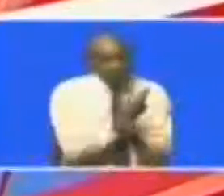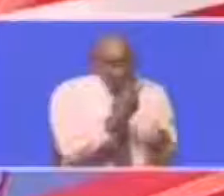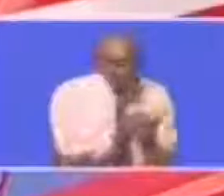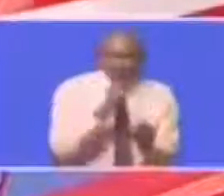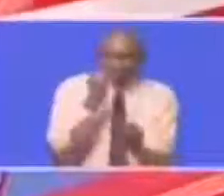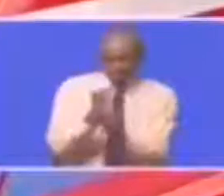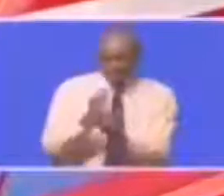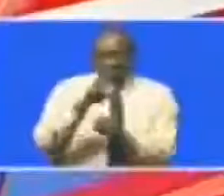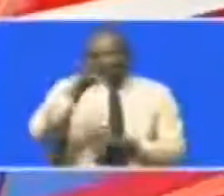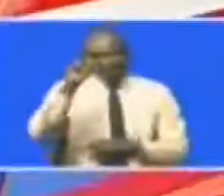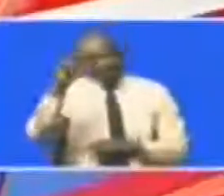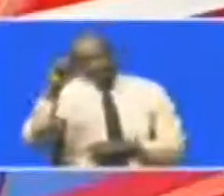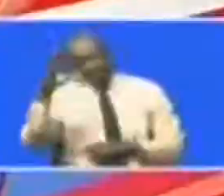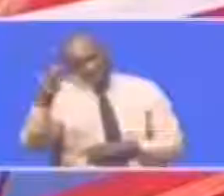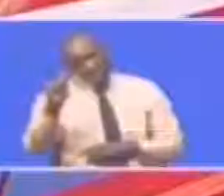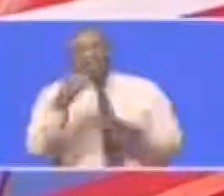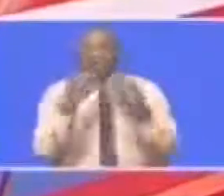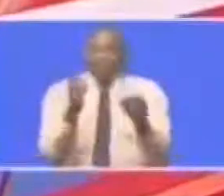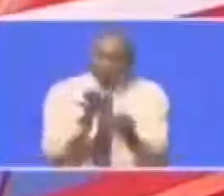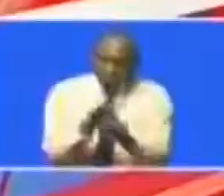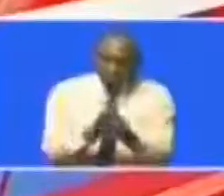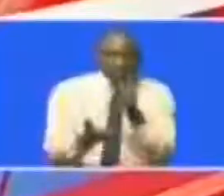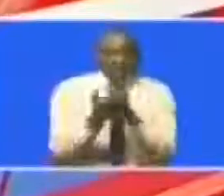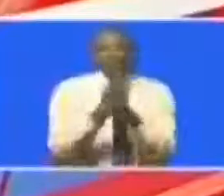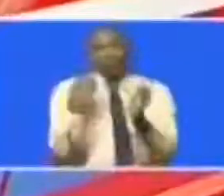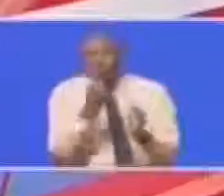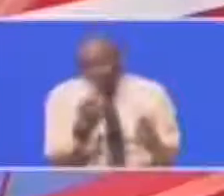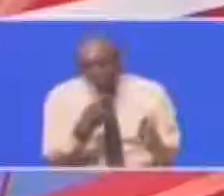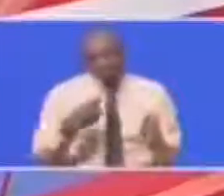kipindi hiki. Rebecca nasema shukrani za dhati, ukisaidiana pale na Nabiswa na wanahabari.